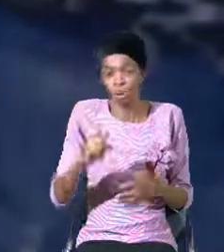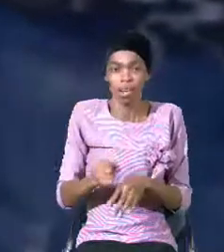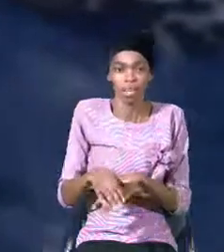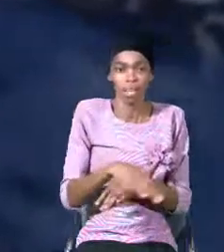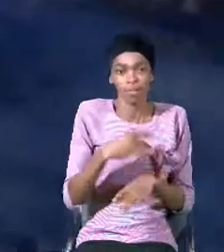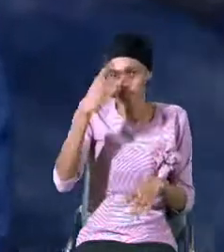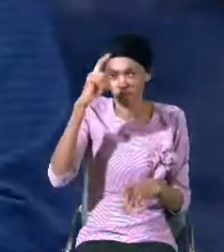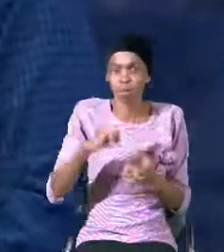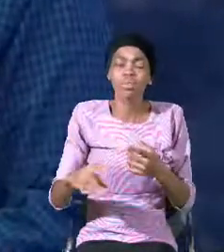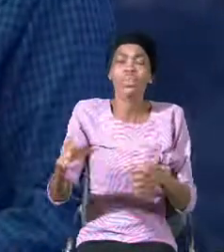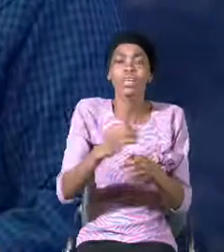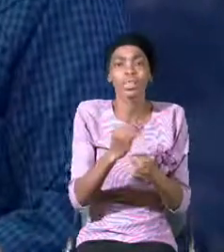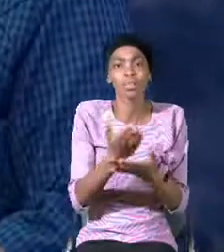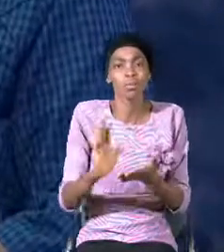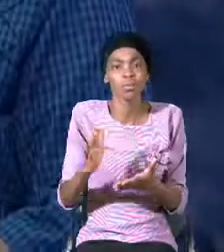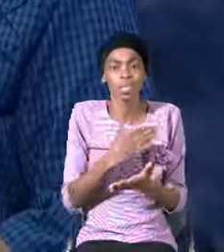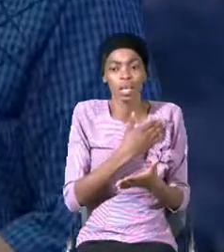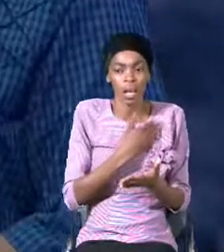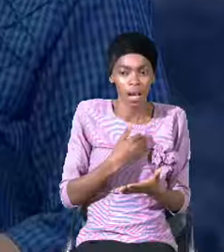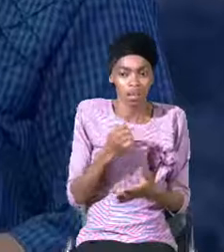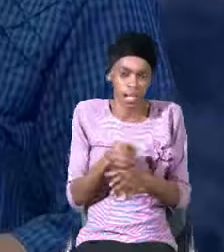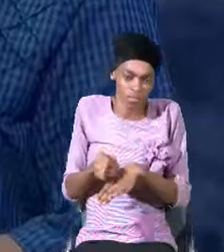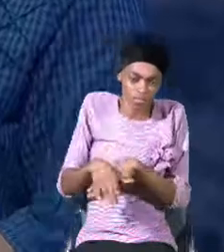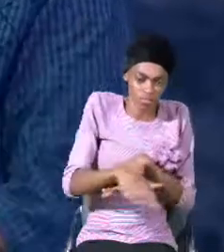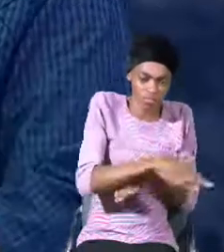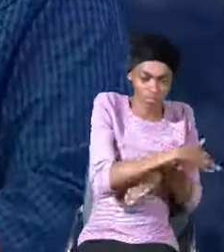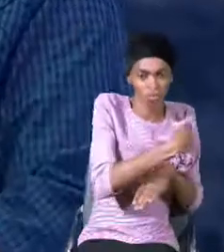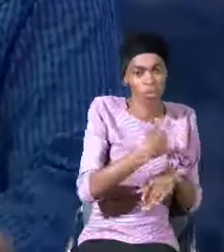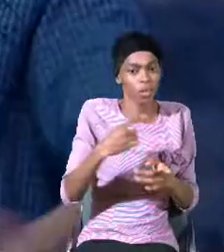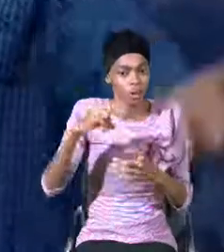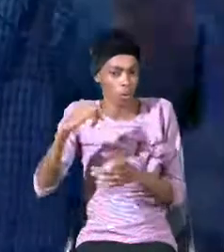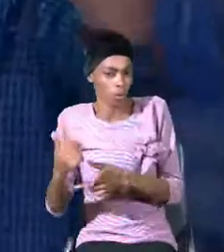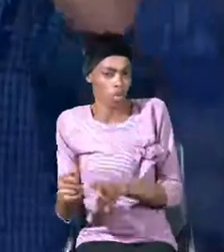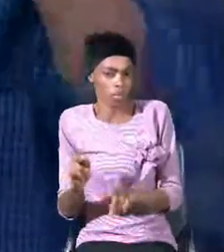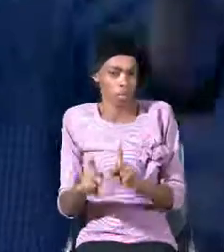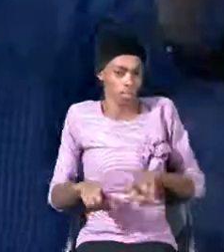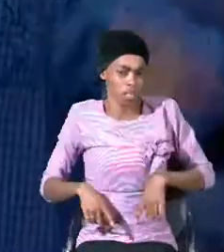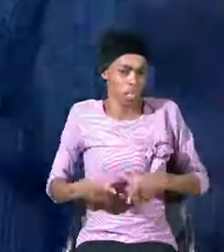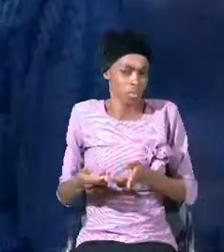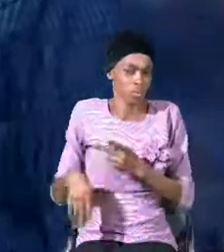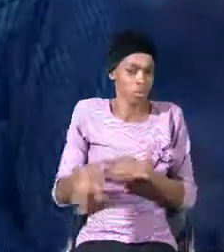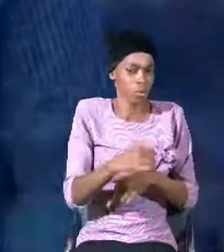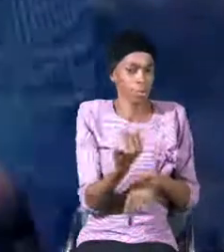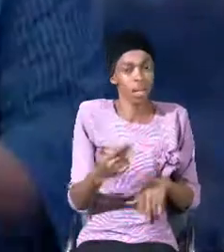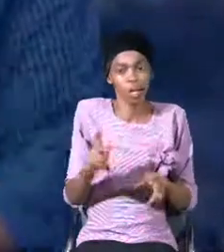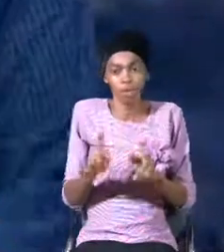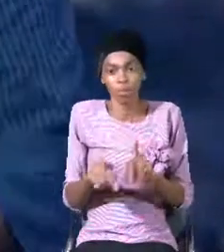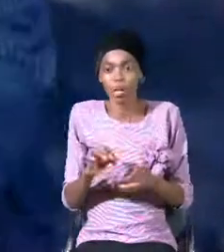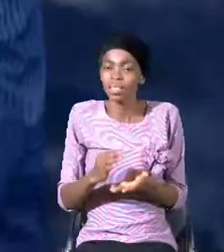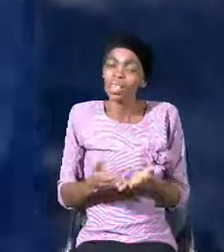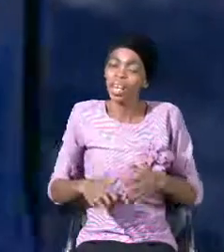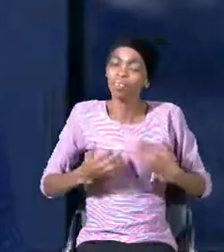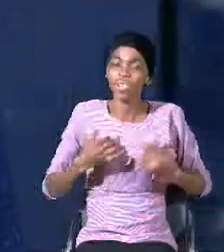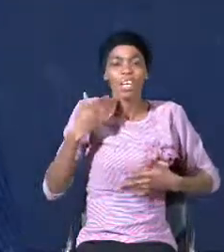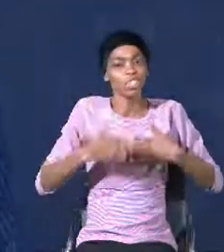tu obtiennes quelque chose et que tu impactes la vie des autres. Et la joie du